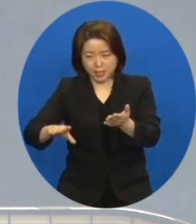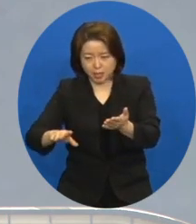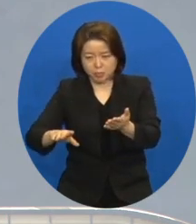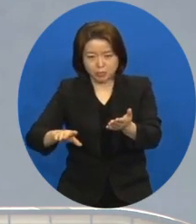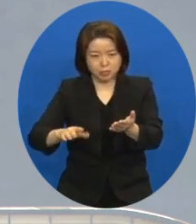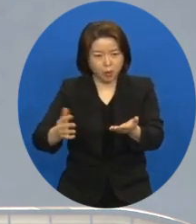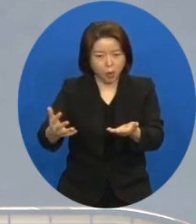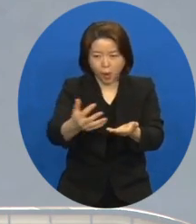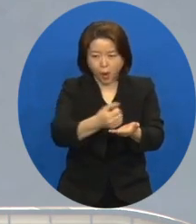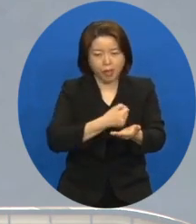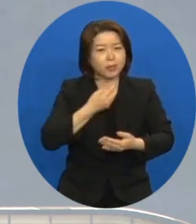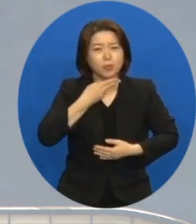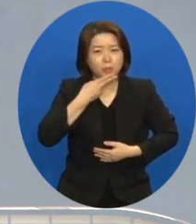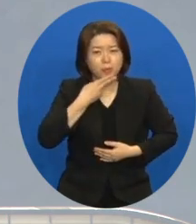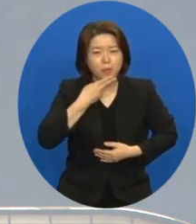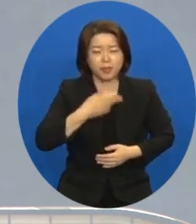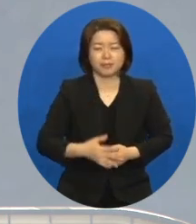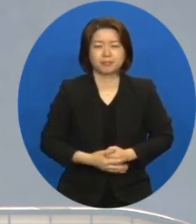수가 없겠습니다.